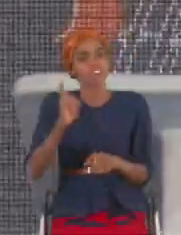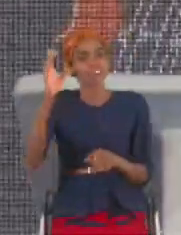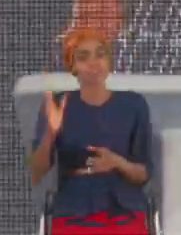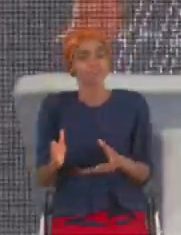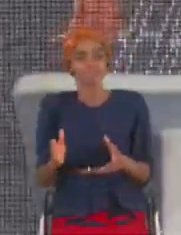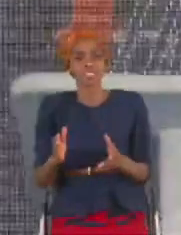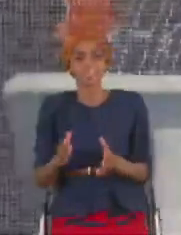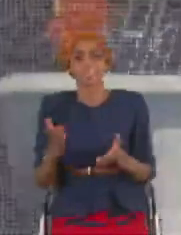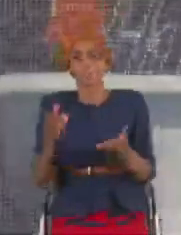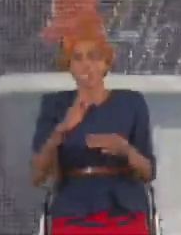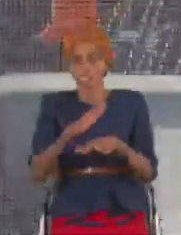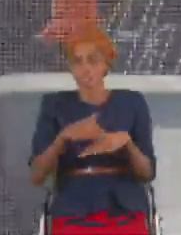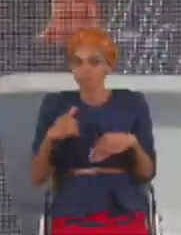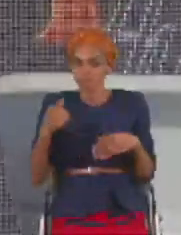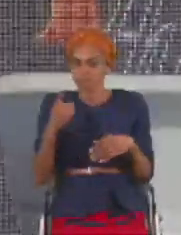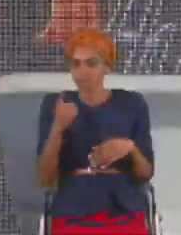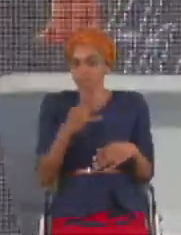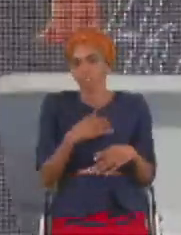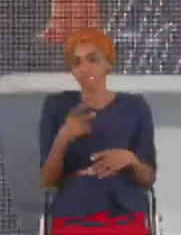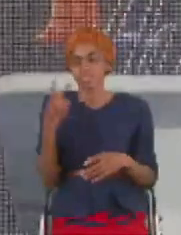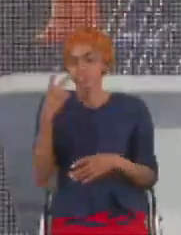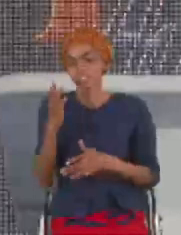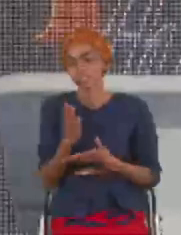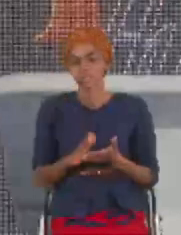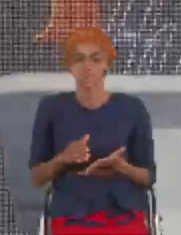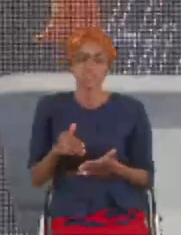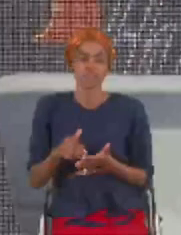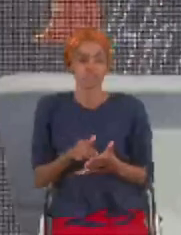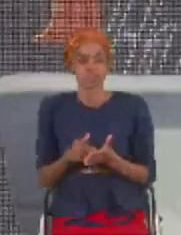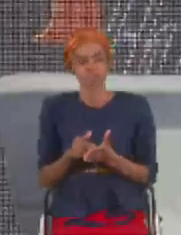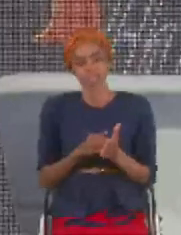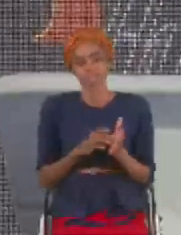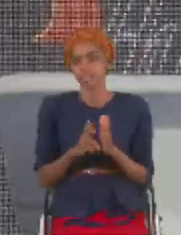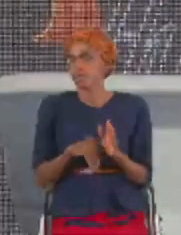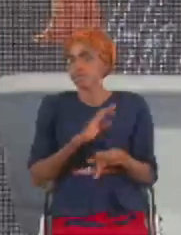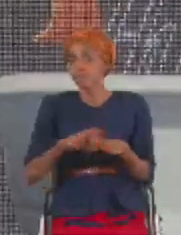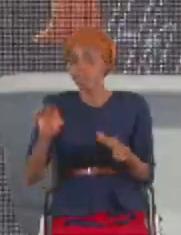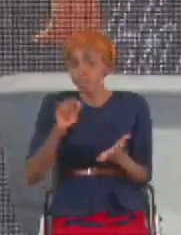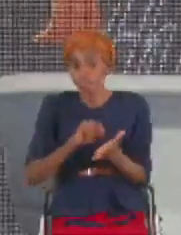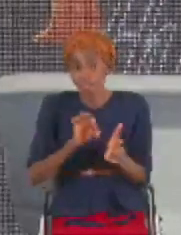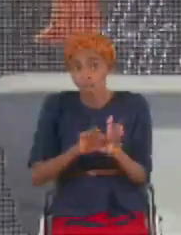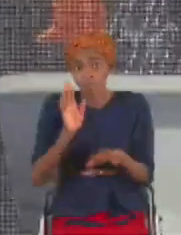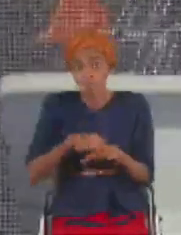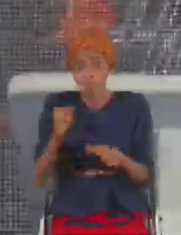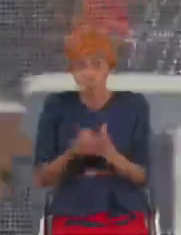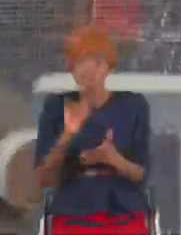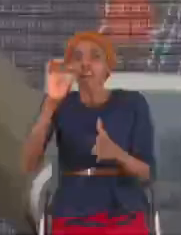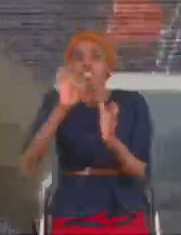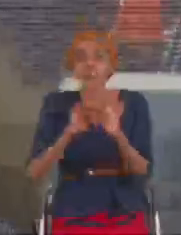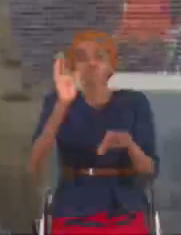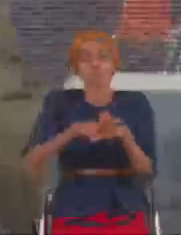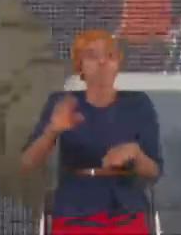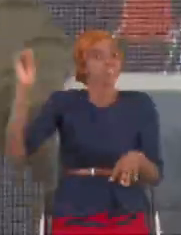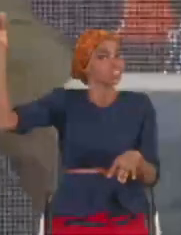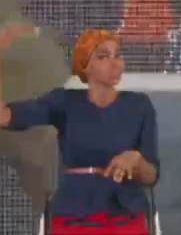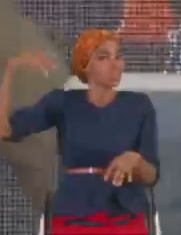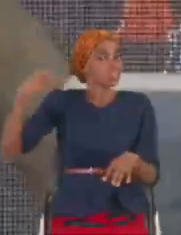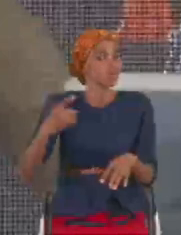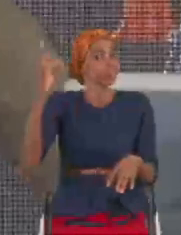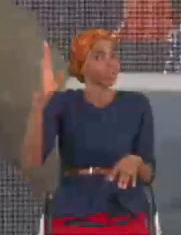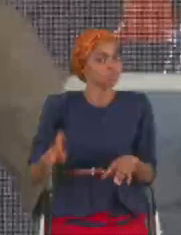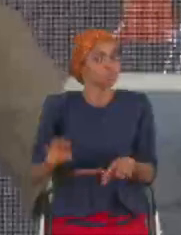t'appelais et us en effet ils sont de faiblesse il faut pas compter sur cela quand tu la grâce de dieu